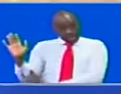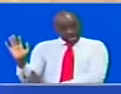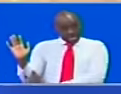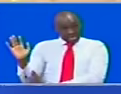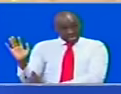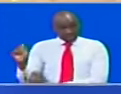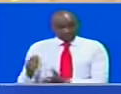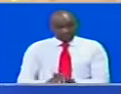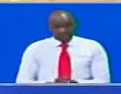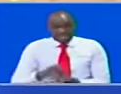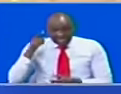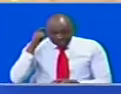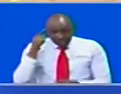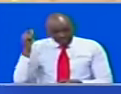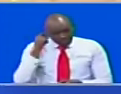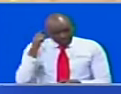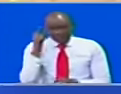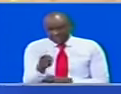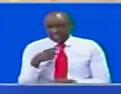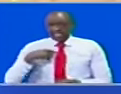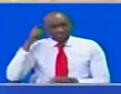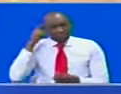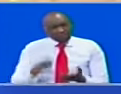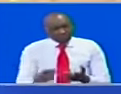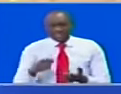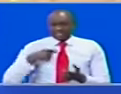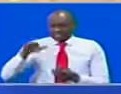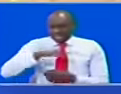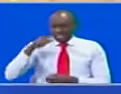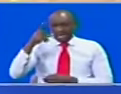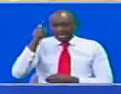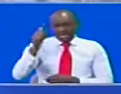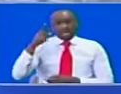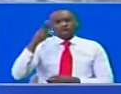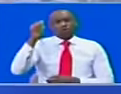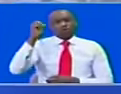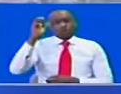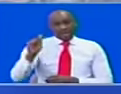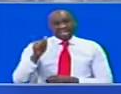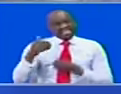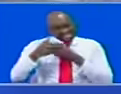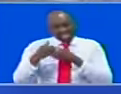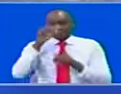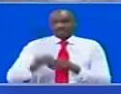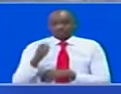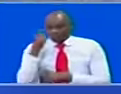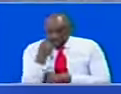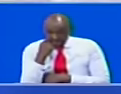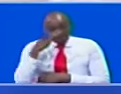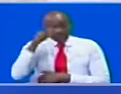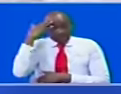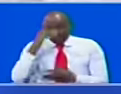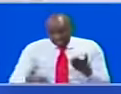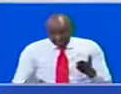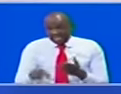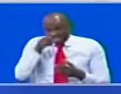Turkana. Kumbukumbu hii ilitusukuma katika eneo la Kakuma karibu na Sudan Kusini. Usilolijua